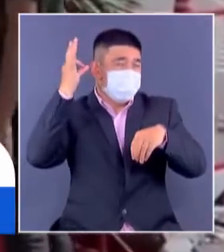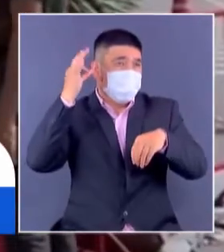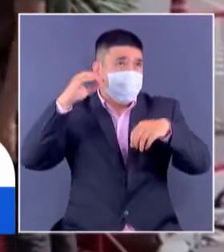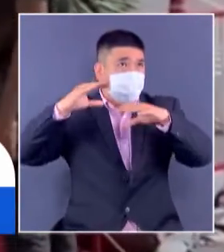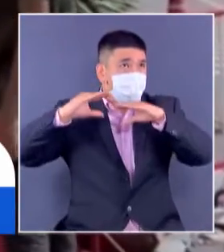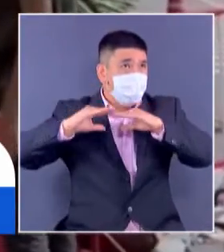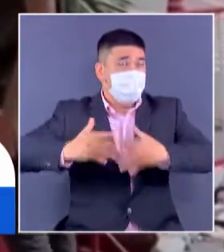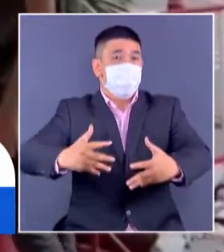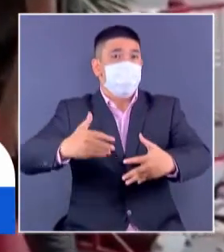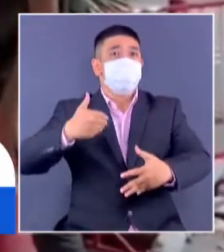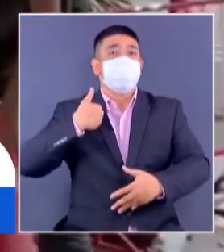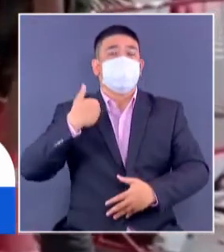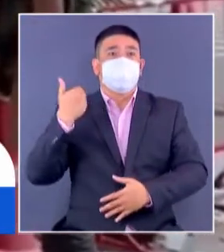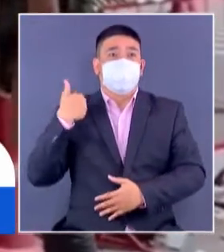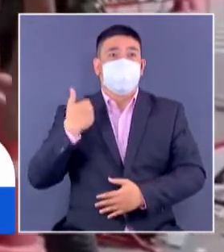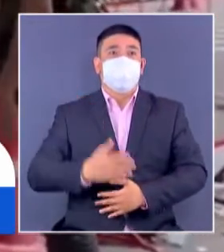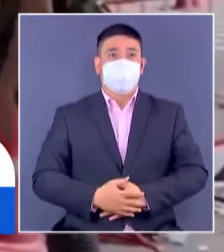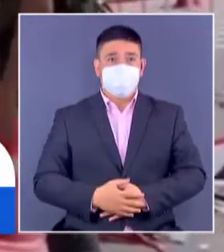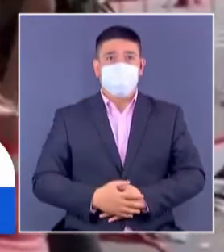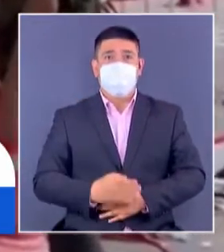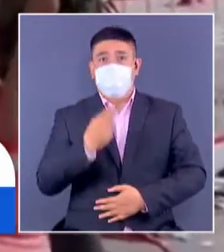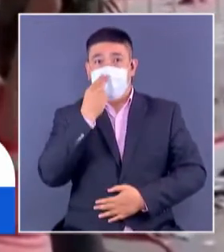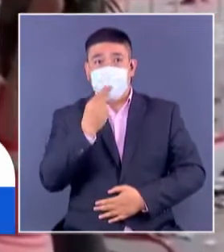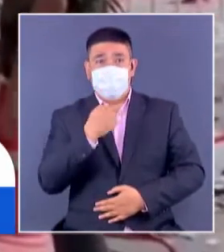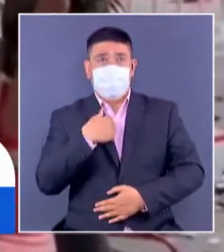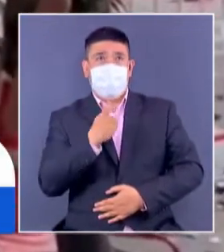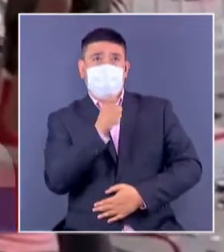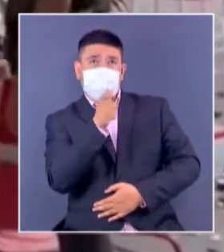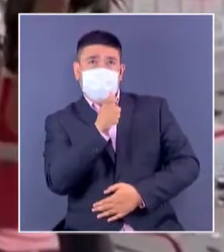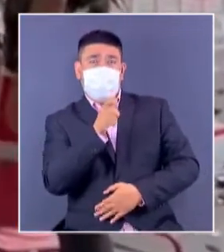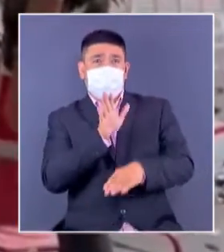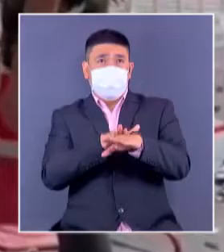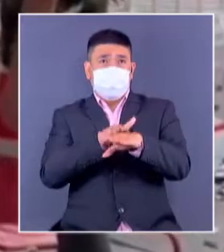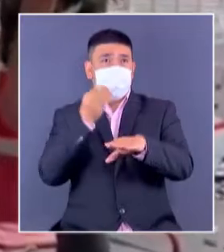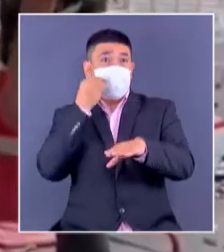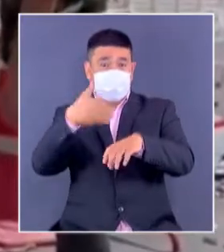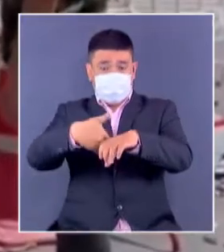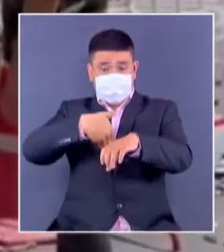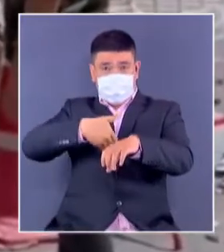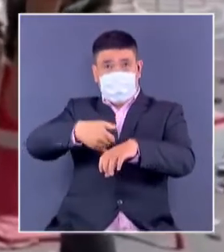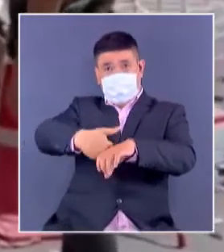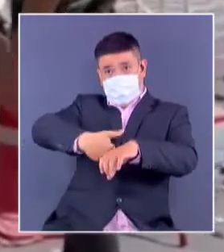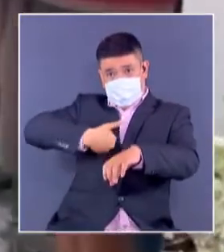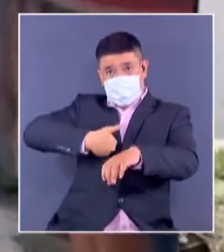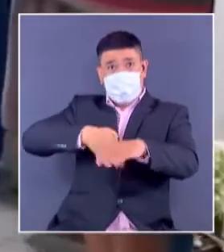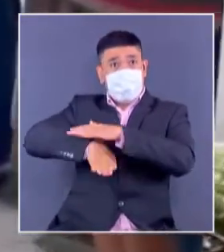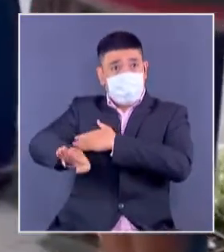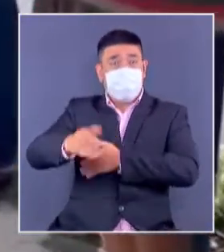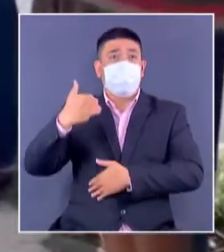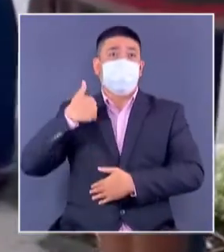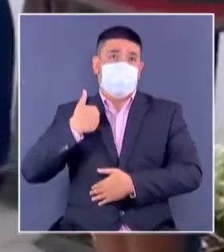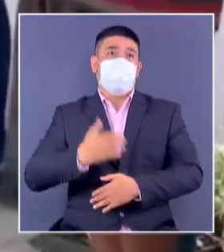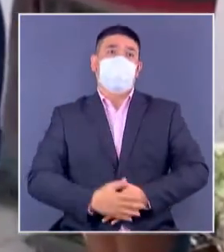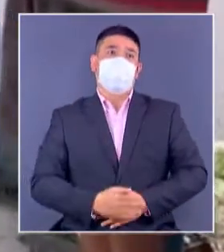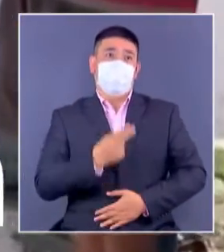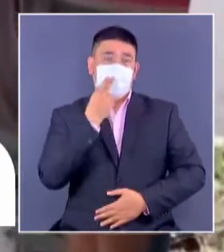กันถ้าสมมติว่าคนที่อยู่ด้านหน้าเขาก็แจ้งบอกให้ออกข้างหลังเพราะเห็นมันเริ่มจะยุบลงมา แล้วก็อยู่